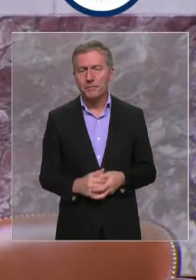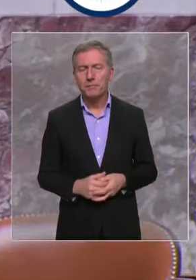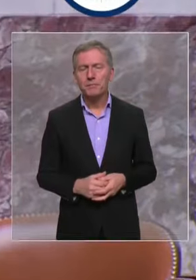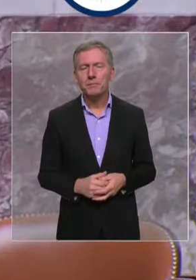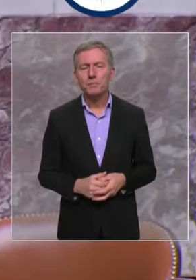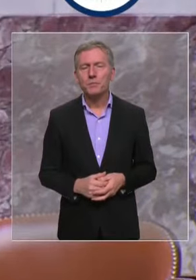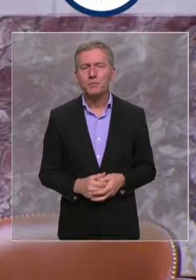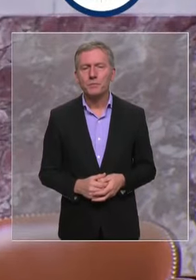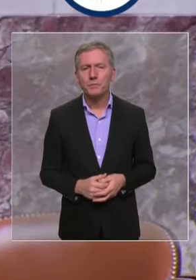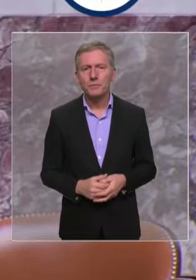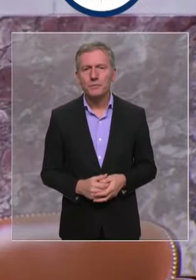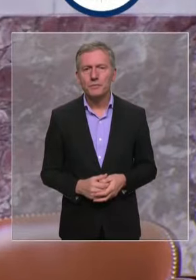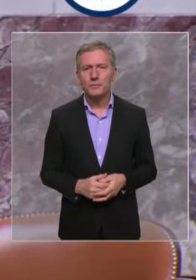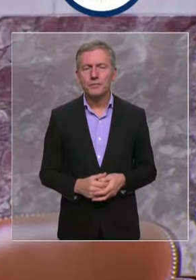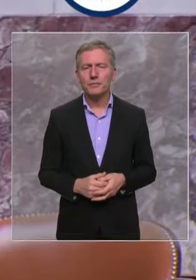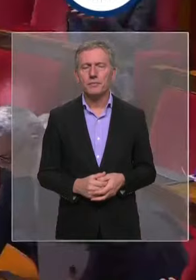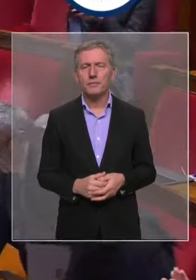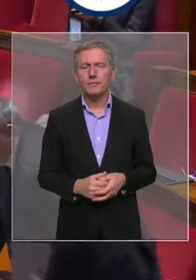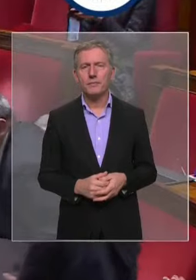ministre.